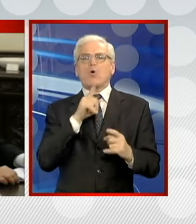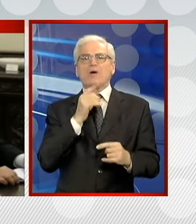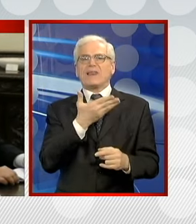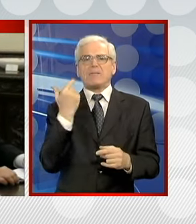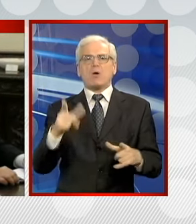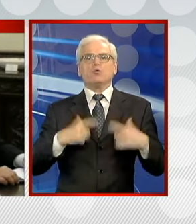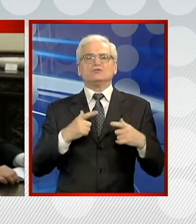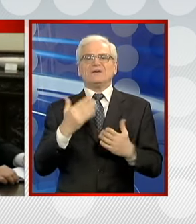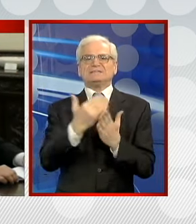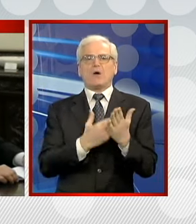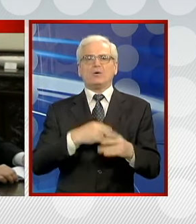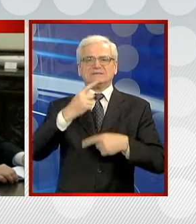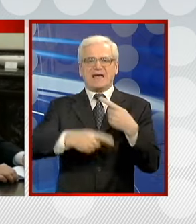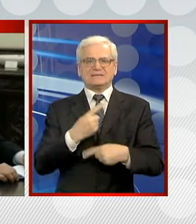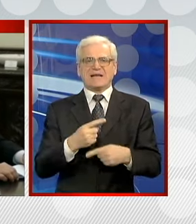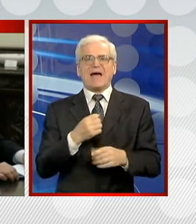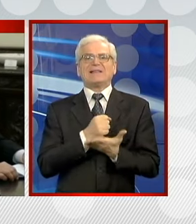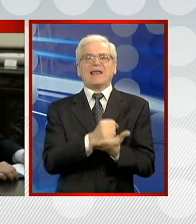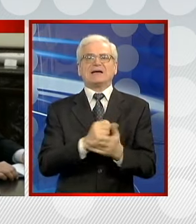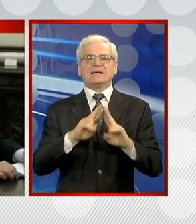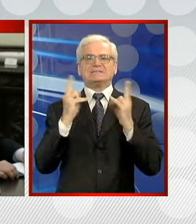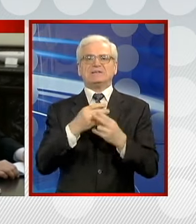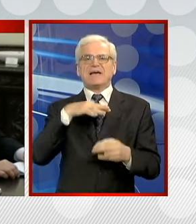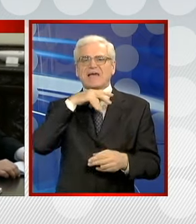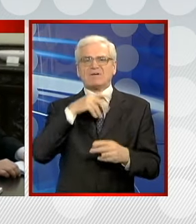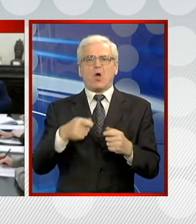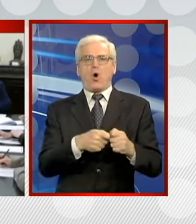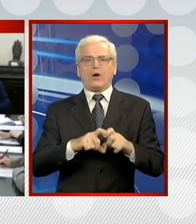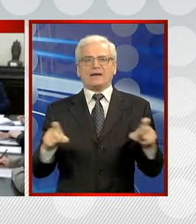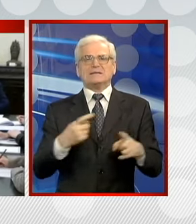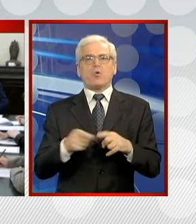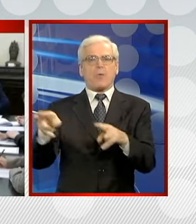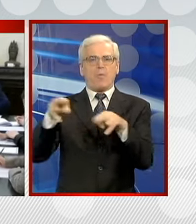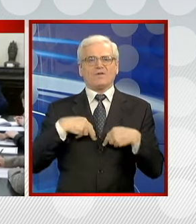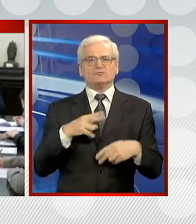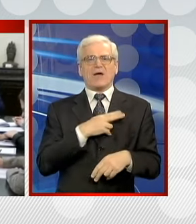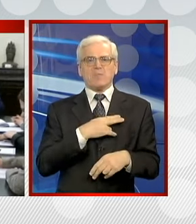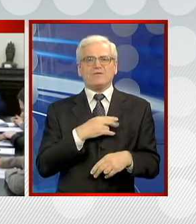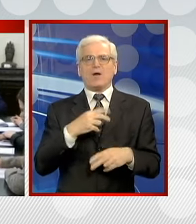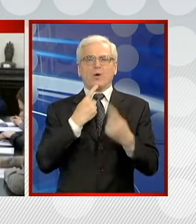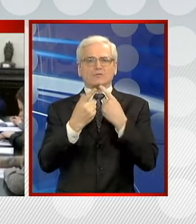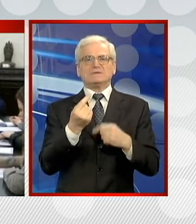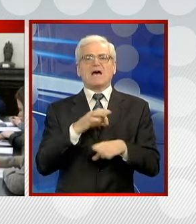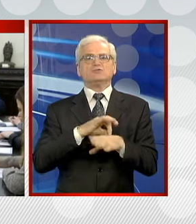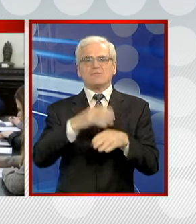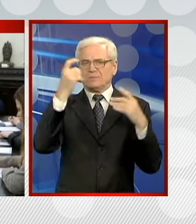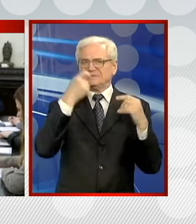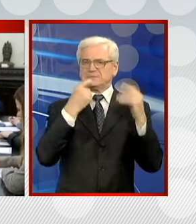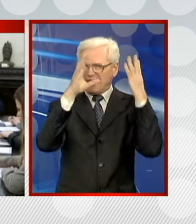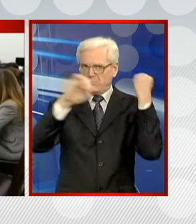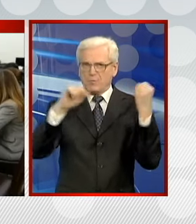zakonskih naslednika. Delegacija Svetske jevrejske organizacije za restituciju u razgovoru sa šefom srpske diplomatije Ivicom